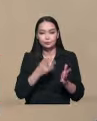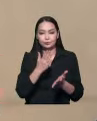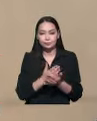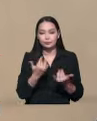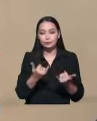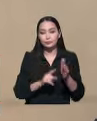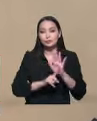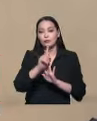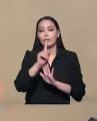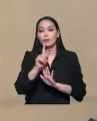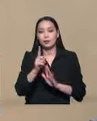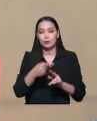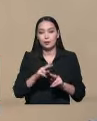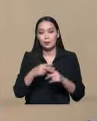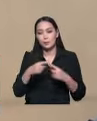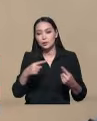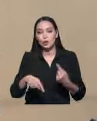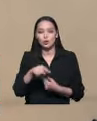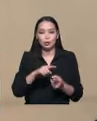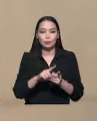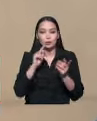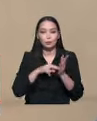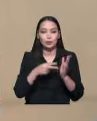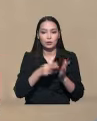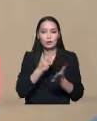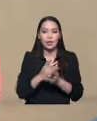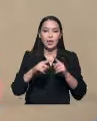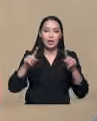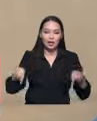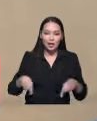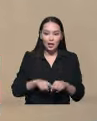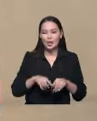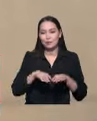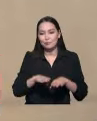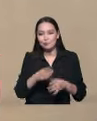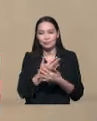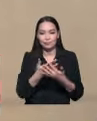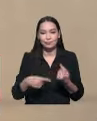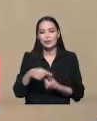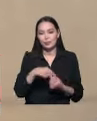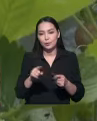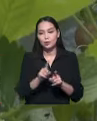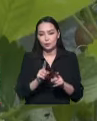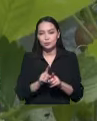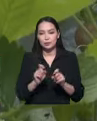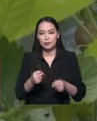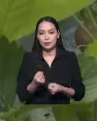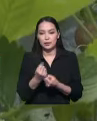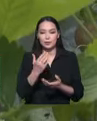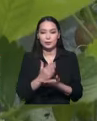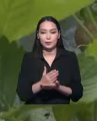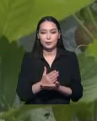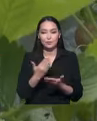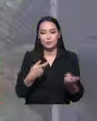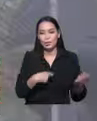бөлігін осы басқа бизнес түрде батырмыз, осы сияқты кілем, теплица деген сонда бизнеске береміз деп жоспарлап отыр. Былтыр осы